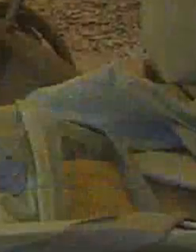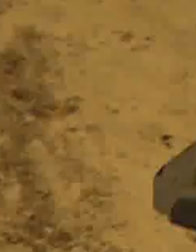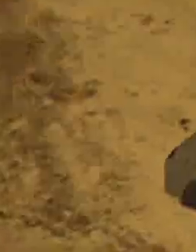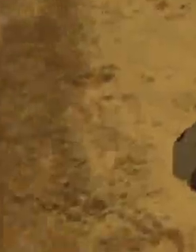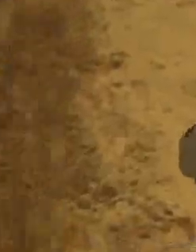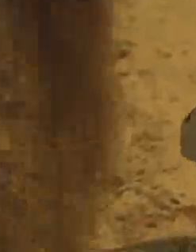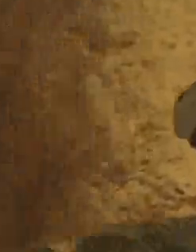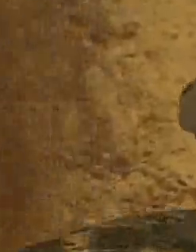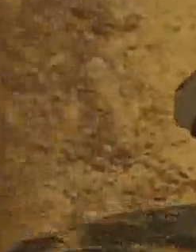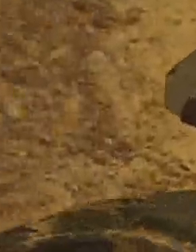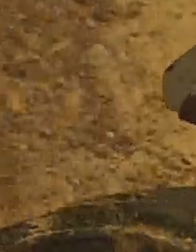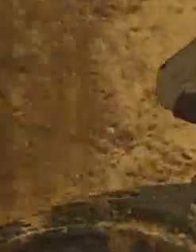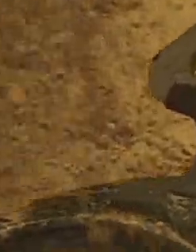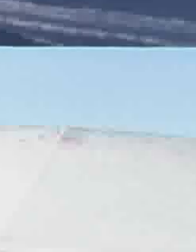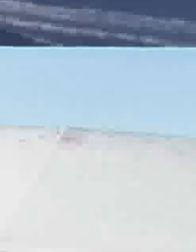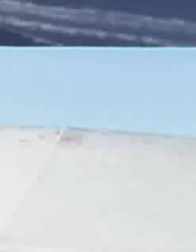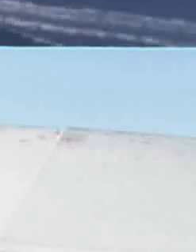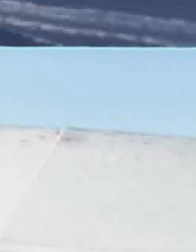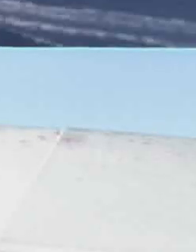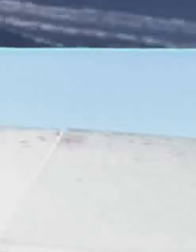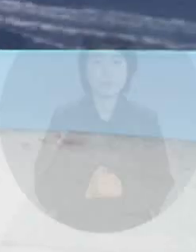나타났습니다.